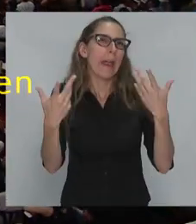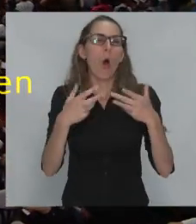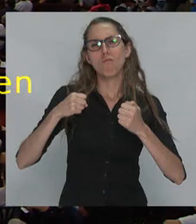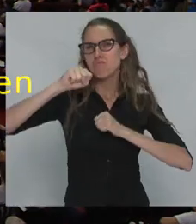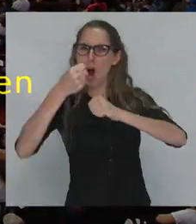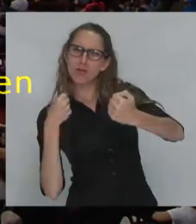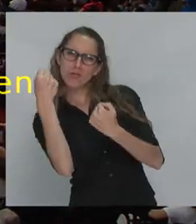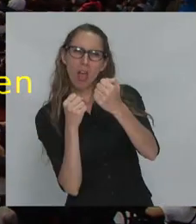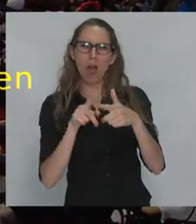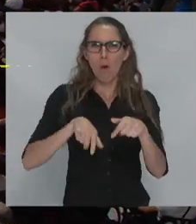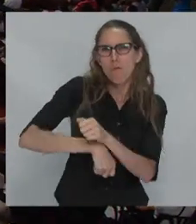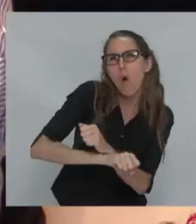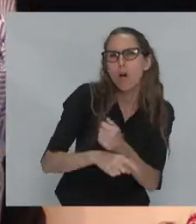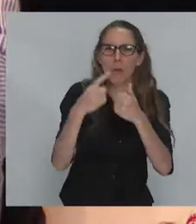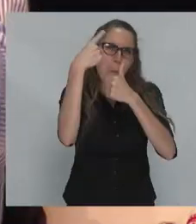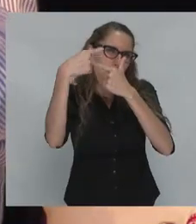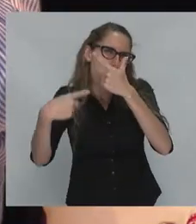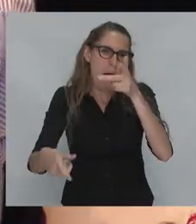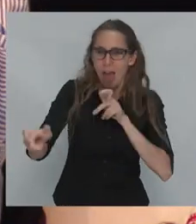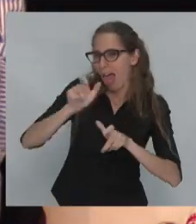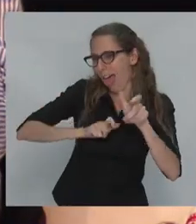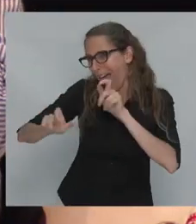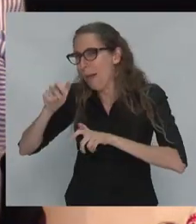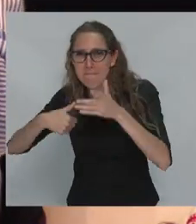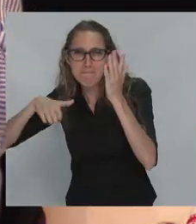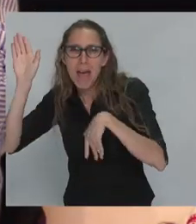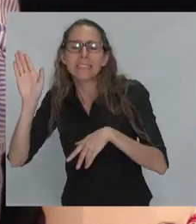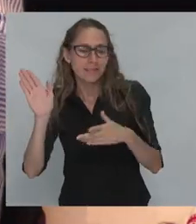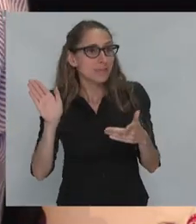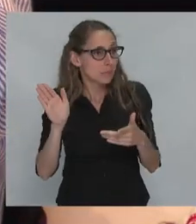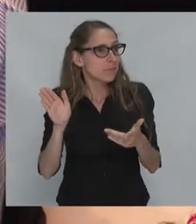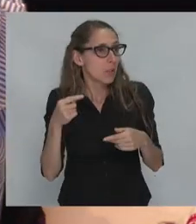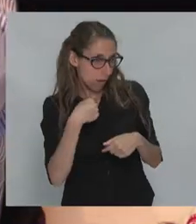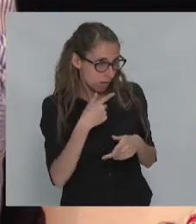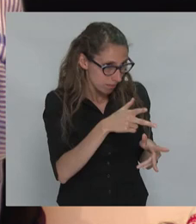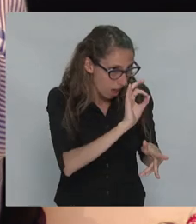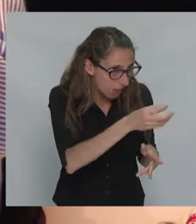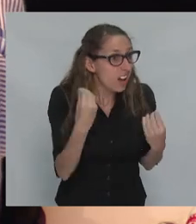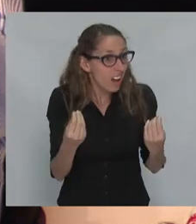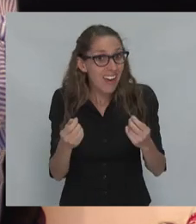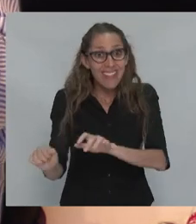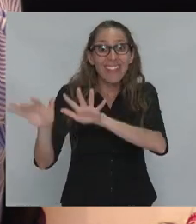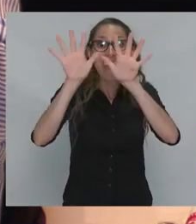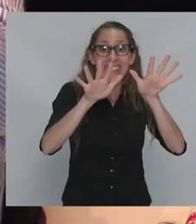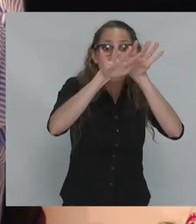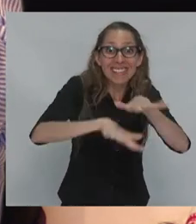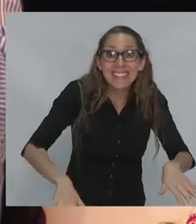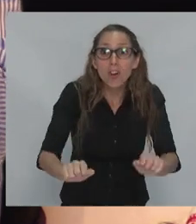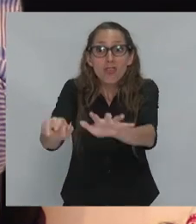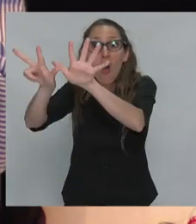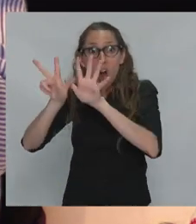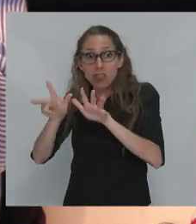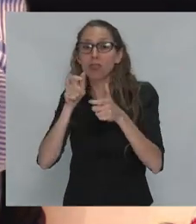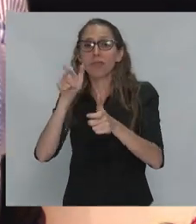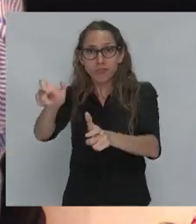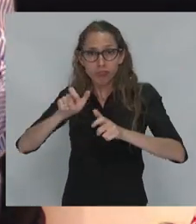tu saches que 8 enfants sur 10 m'ont dit « Quand je grandirai, je serai commando